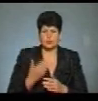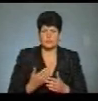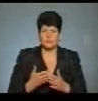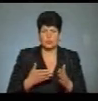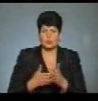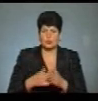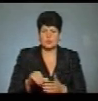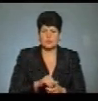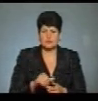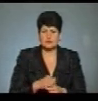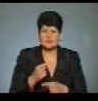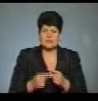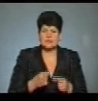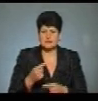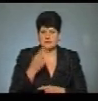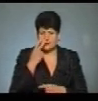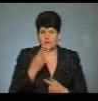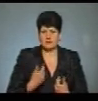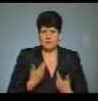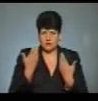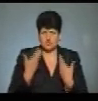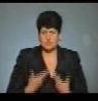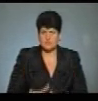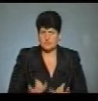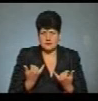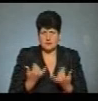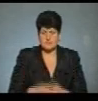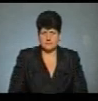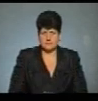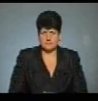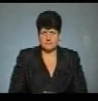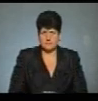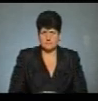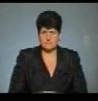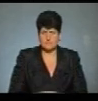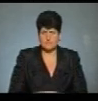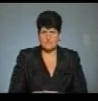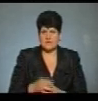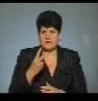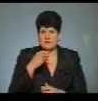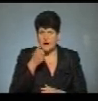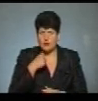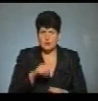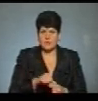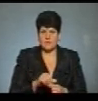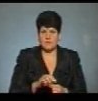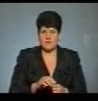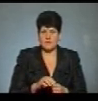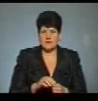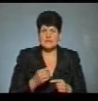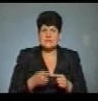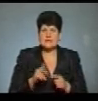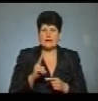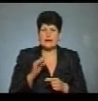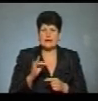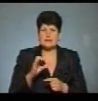наркотики. Наслідки, бачите зараз. Я ж 2 роки я ним колосом. А це кислота.